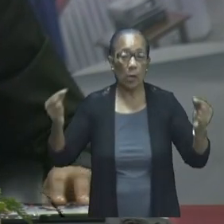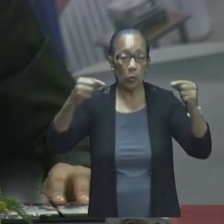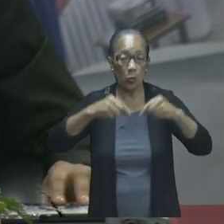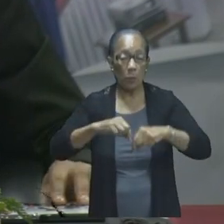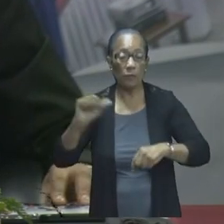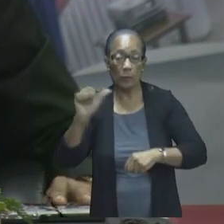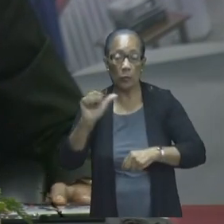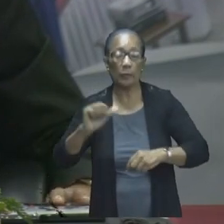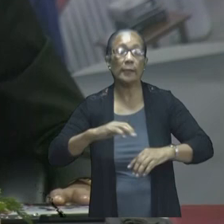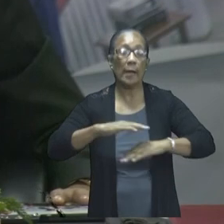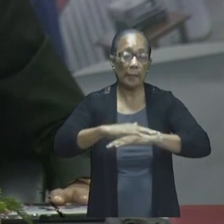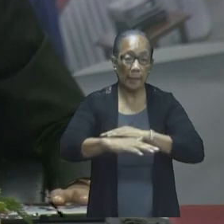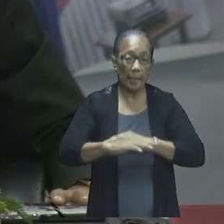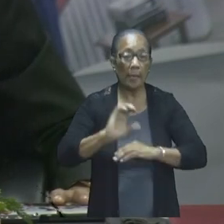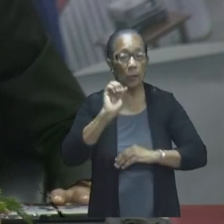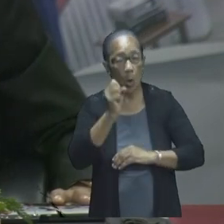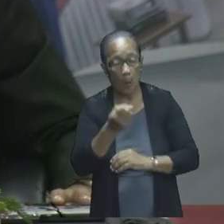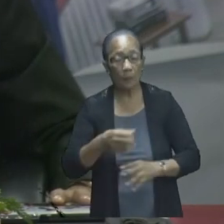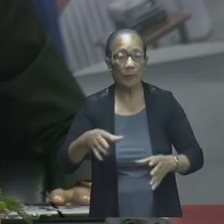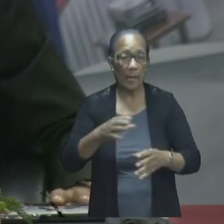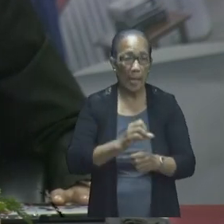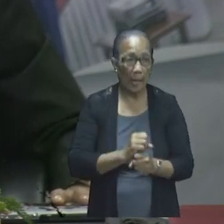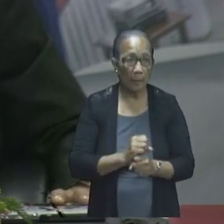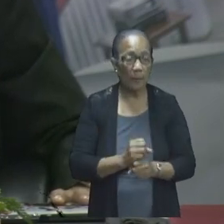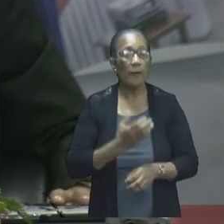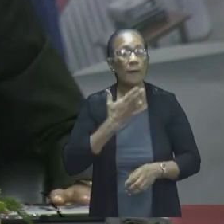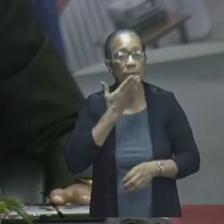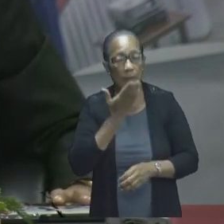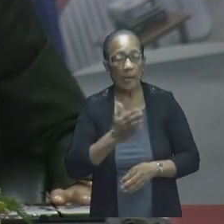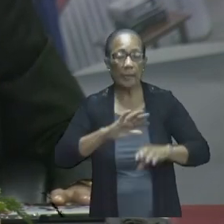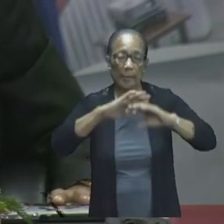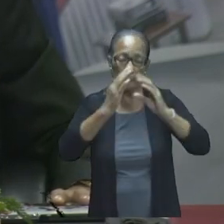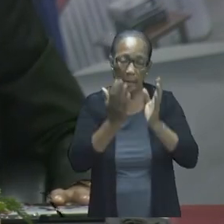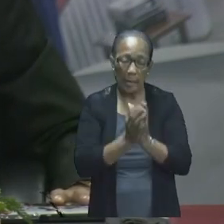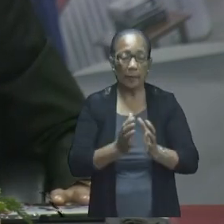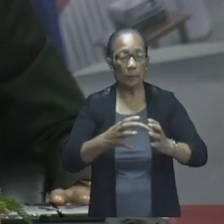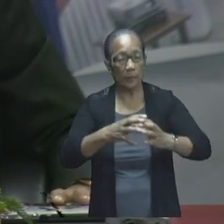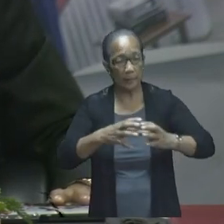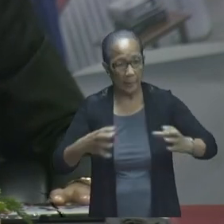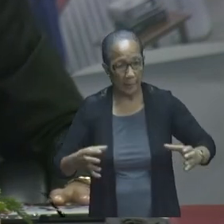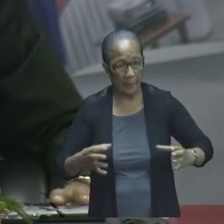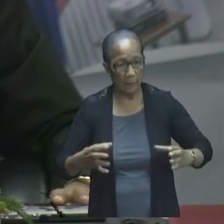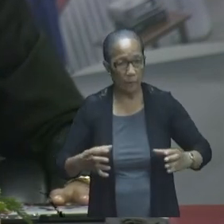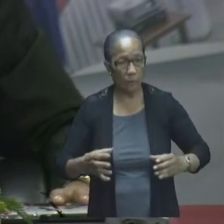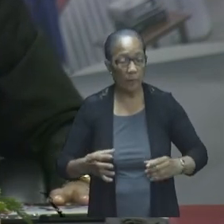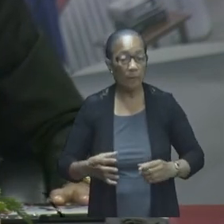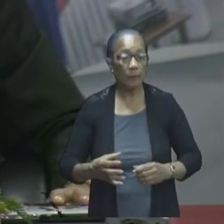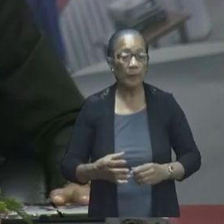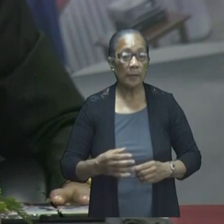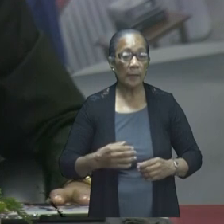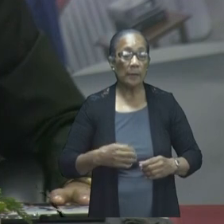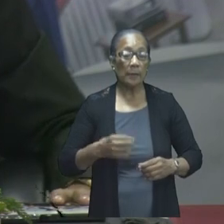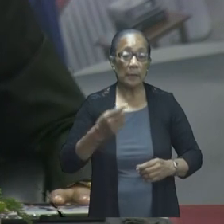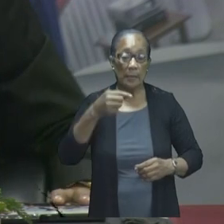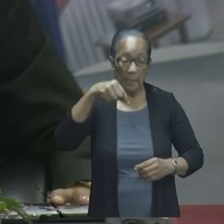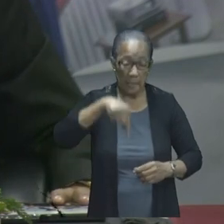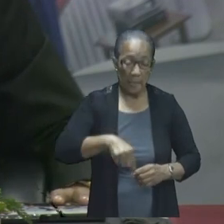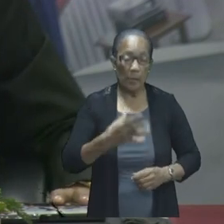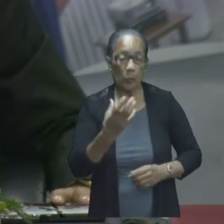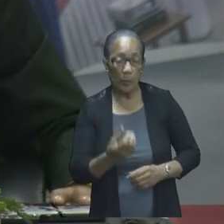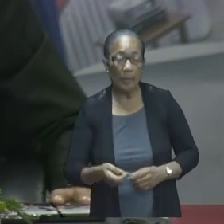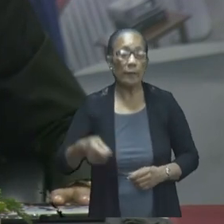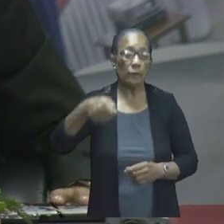dat alle bedrijven van alle investeerders die hier wensen te investeren in hun investeringsplan ook moeten meenemen